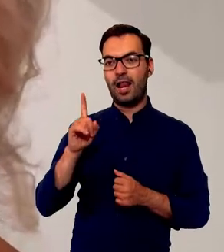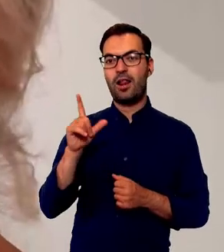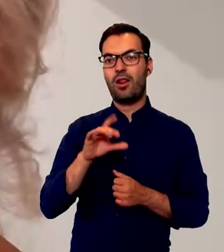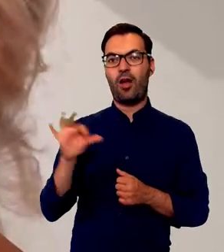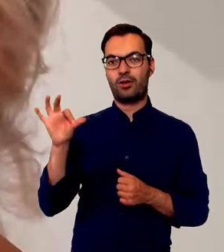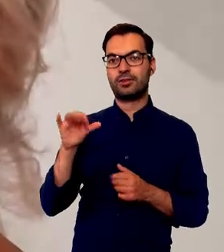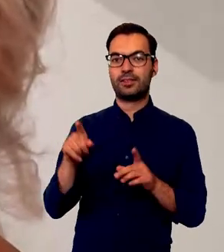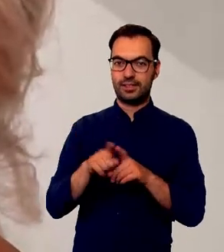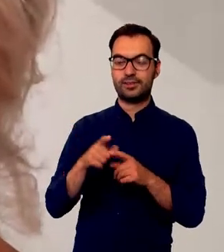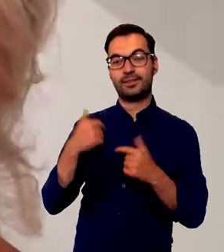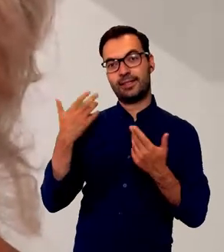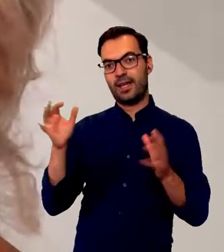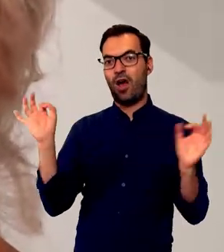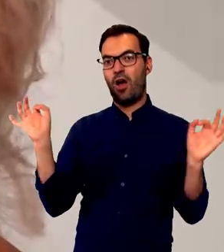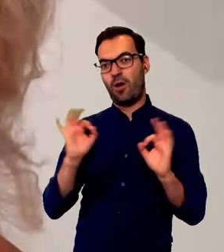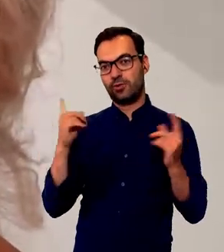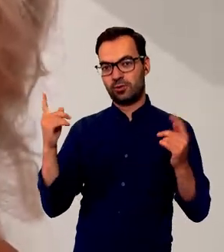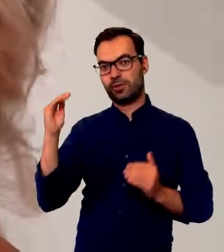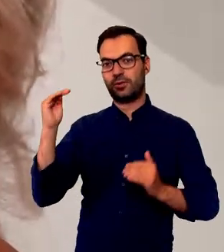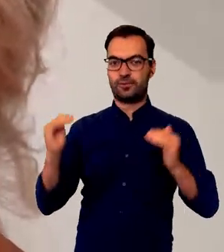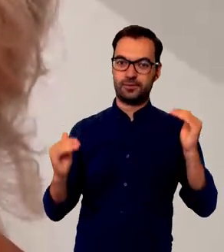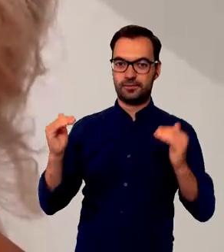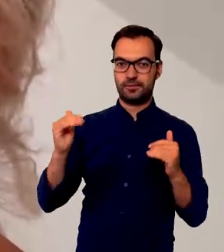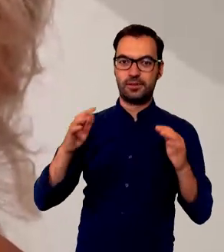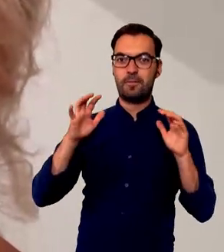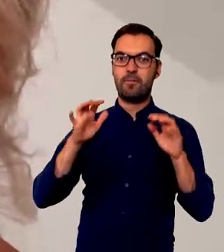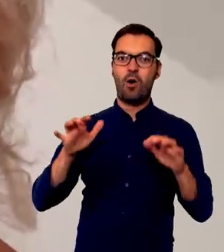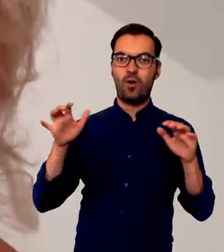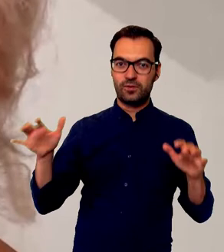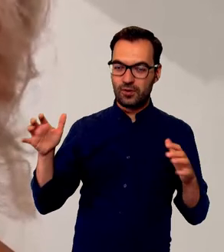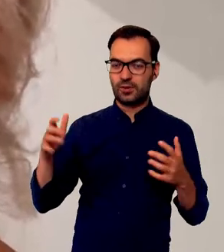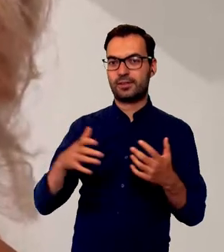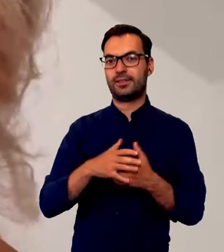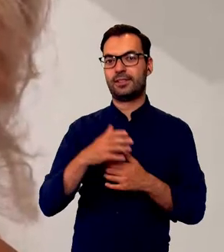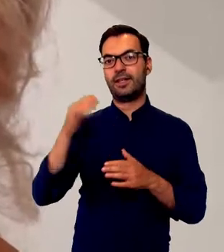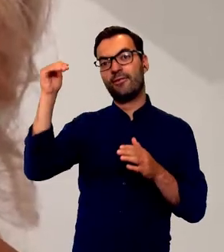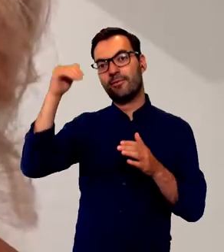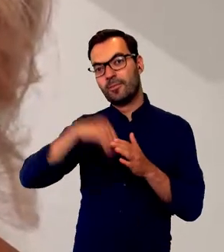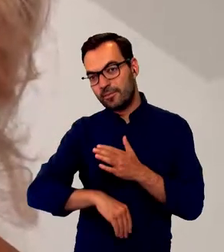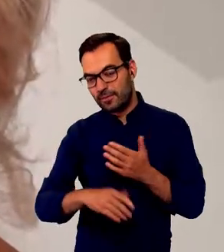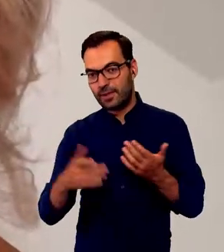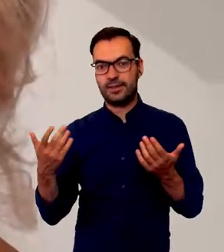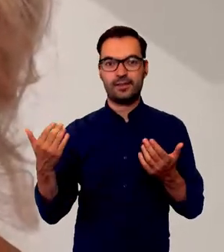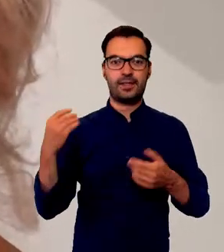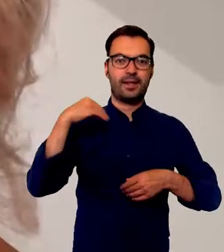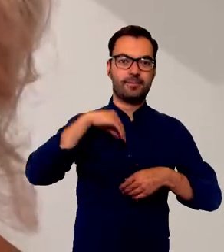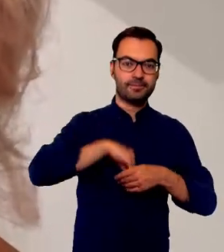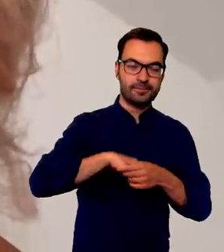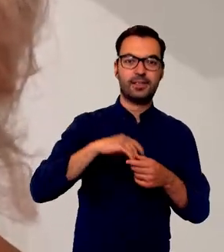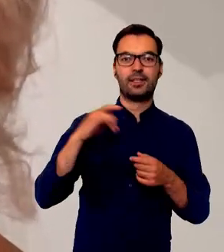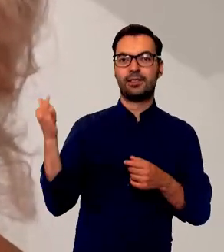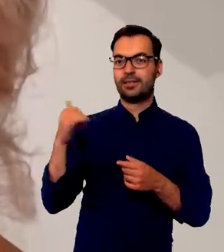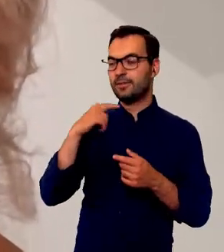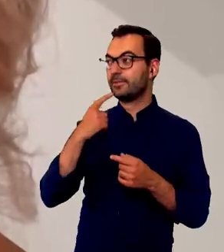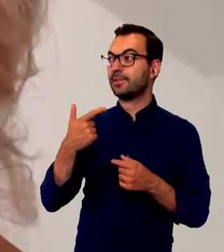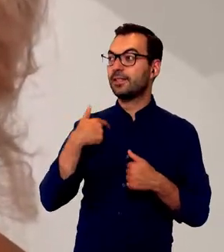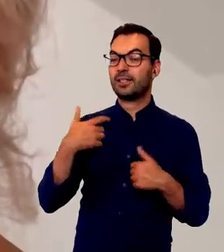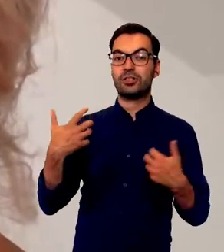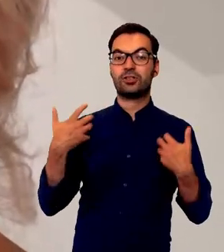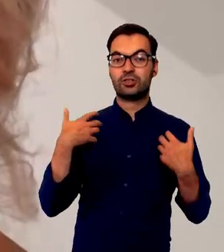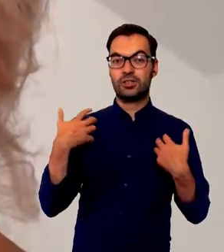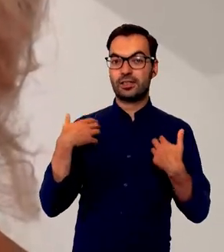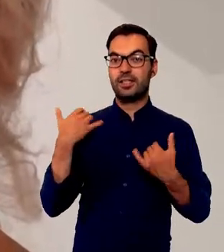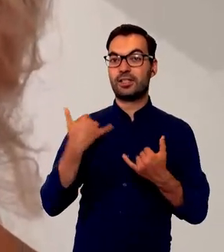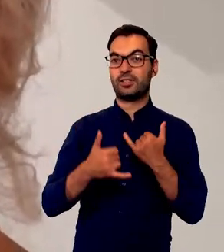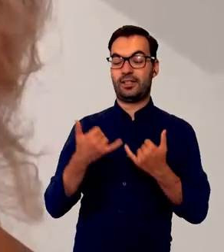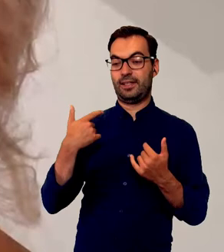te straszne rzeczy, te potwory, które spotykasz, te doły, w które wpadasz. Ale ja zawsze mówię, ja żyję tak, że jak